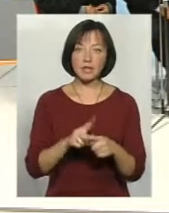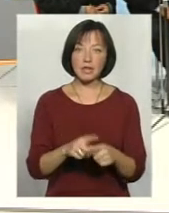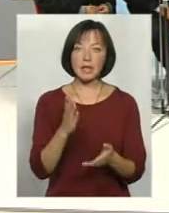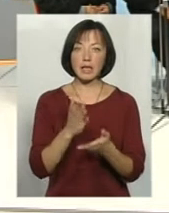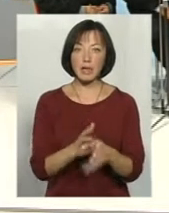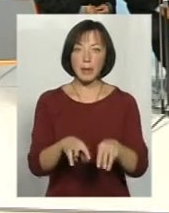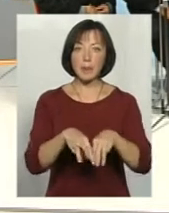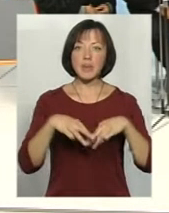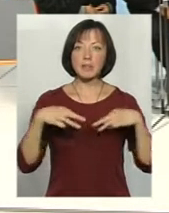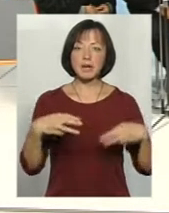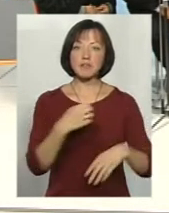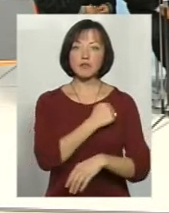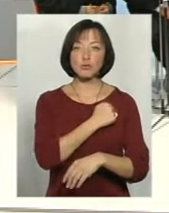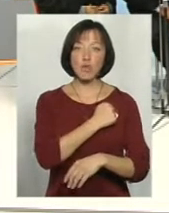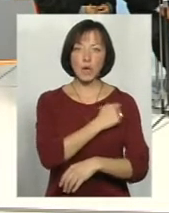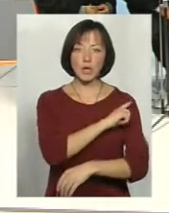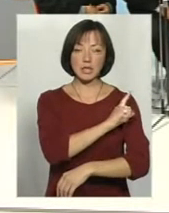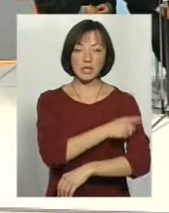Міністерство Збройних сил України.